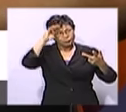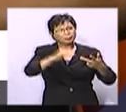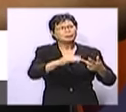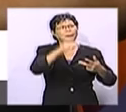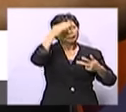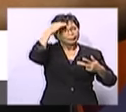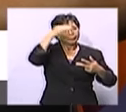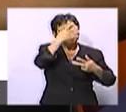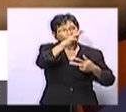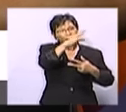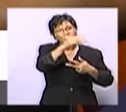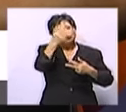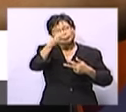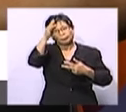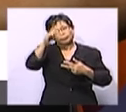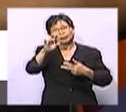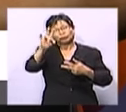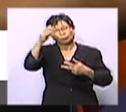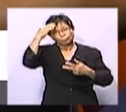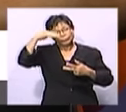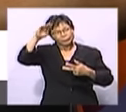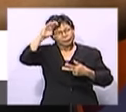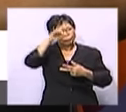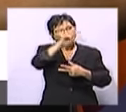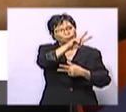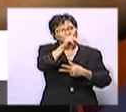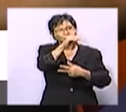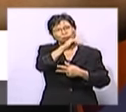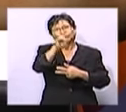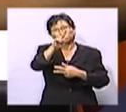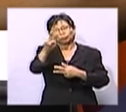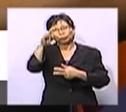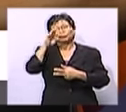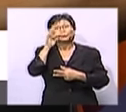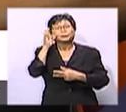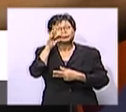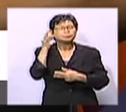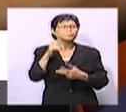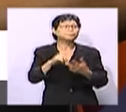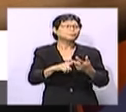15, 21 dan 22 di Kuching.